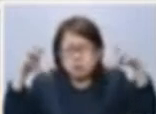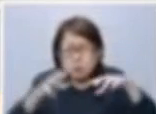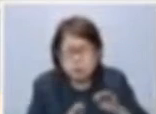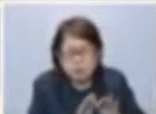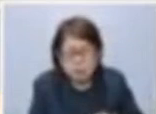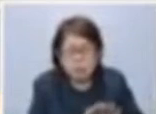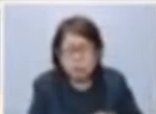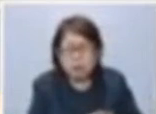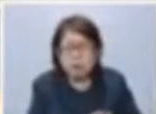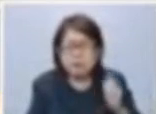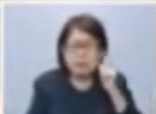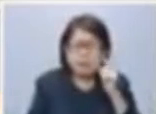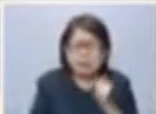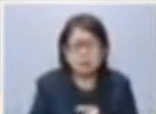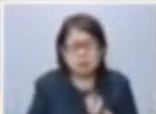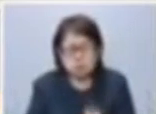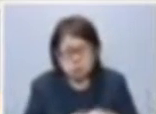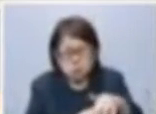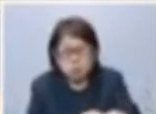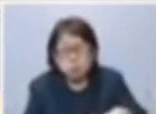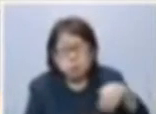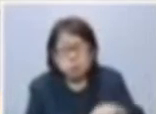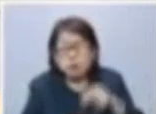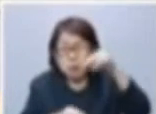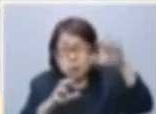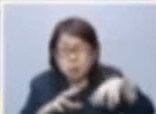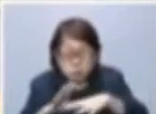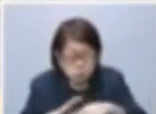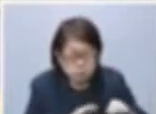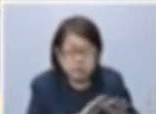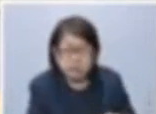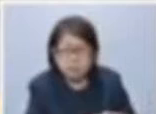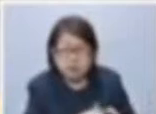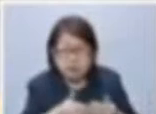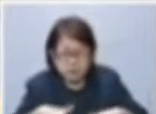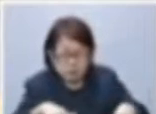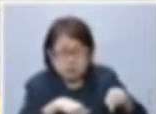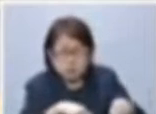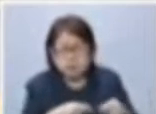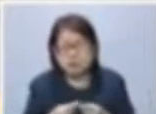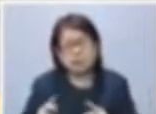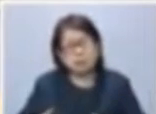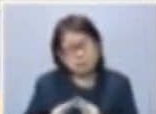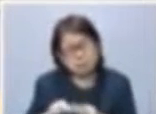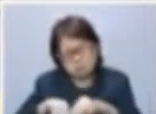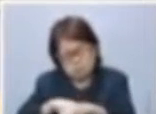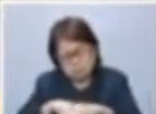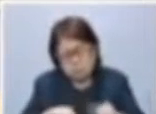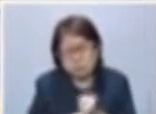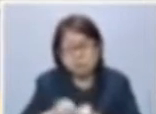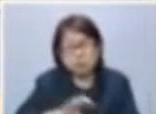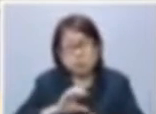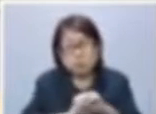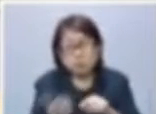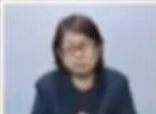อะเราจะต้องทำแก้มลิงเราจะต้องทำแก้มลิงกระทรวงที่หน่วยงานต่างๆที่เขียนโครงการขึ้นมาเนี่ย